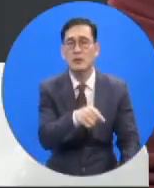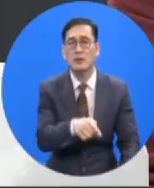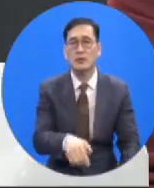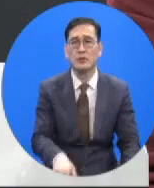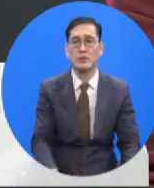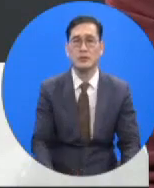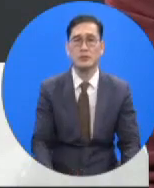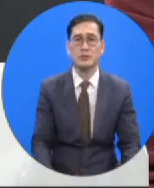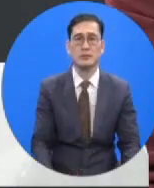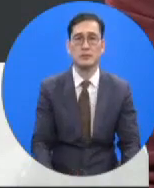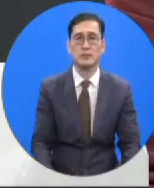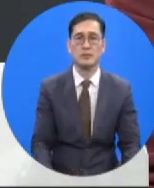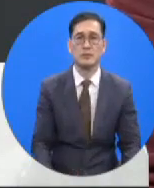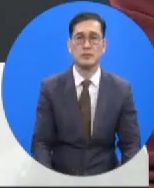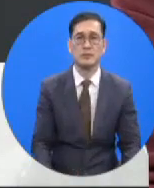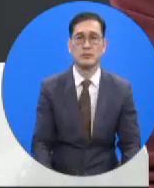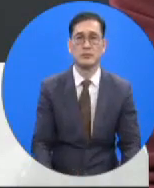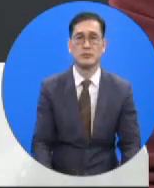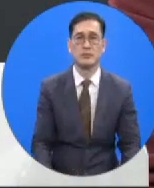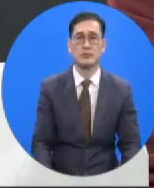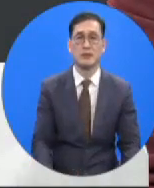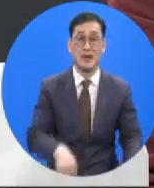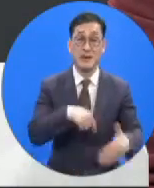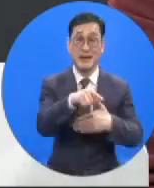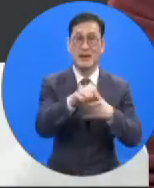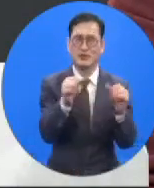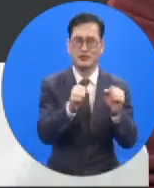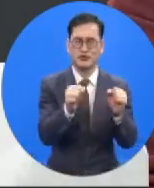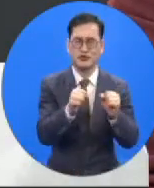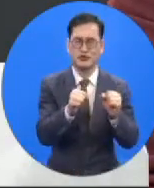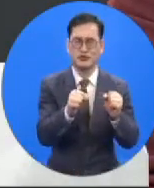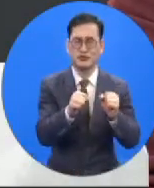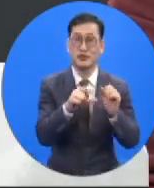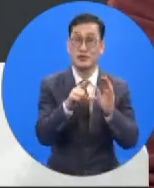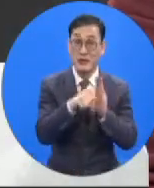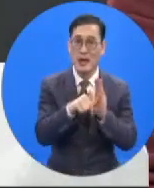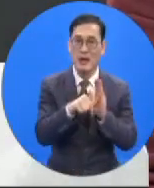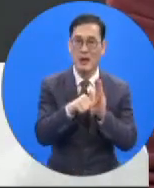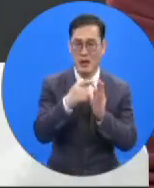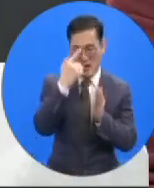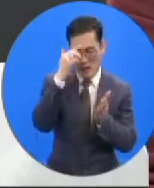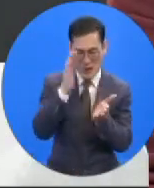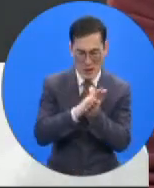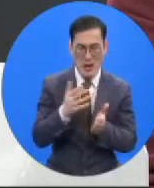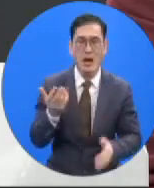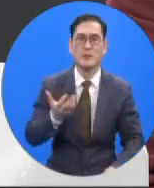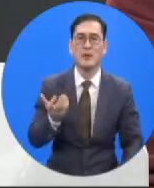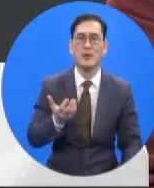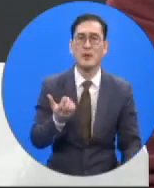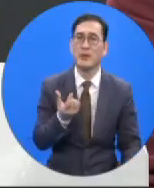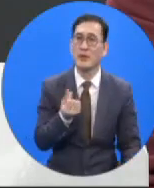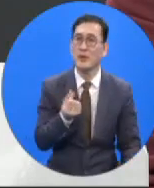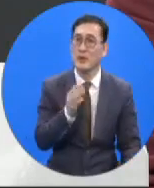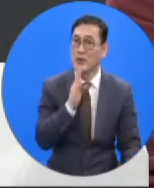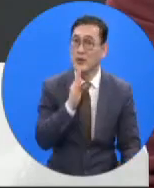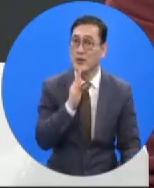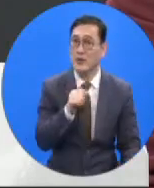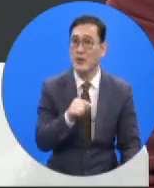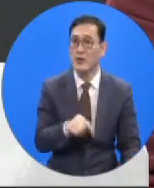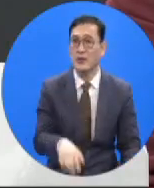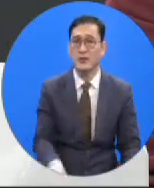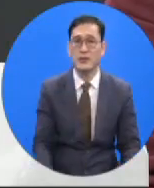듣고 거기 줄 썼다가 우리도 그 제가 추운데 나가 있으면 괜히 안 아플것 뭐 스스로 그냥 현역 타자 뭐 이런 개념이 떨어지니까